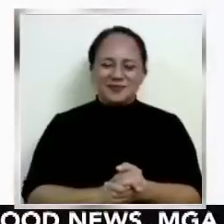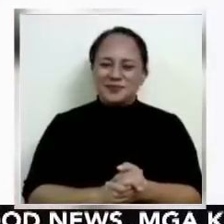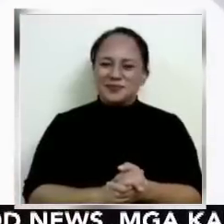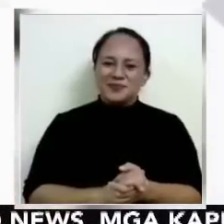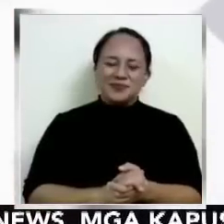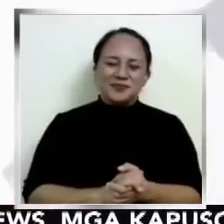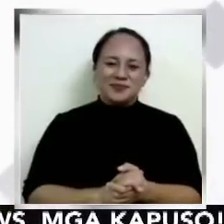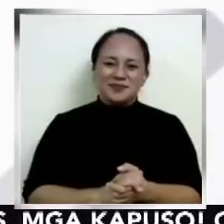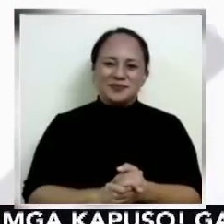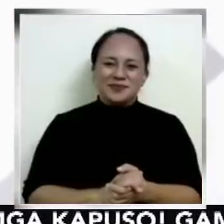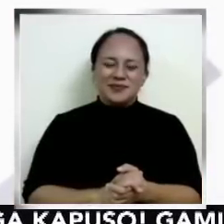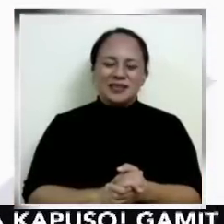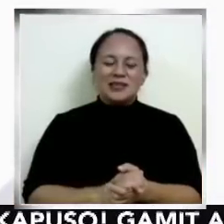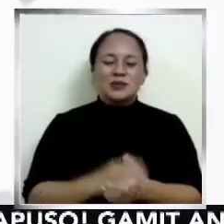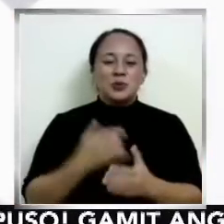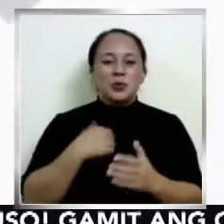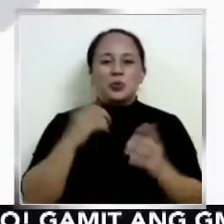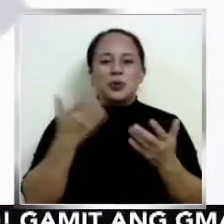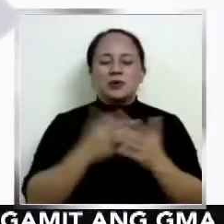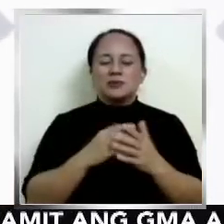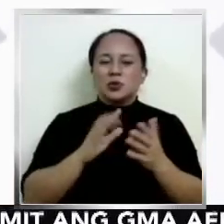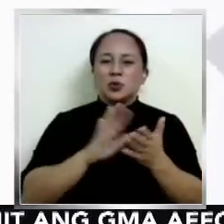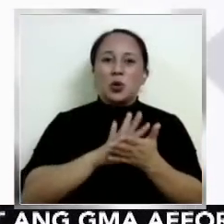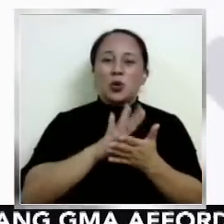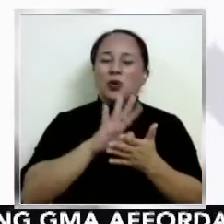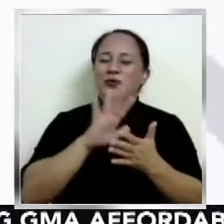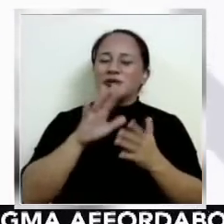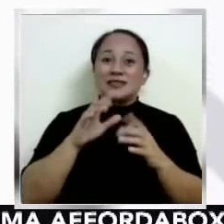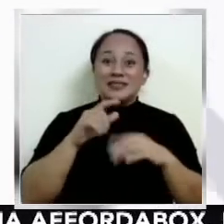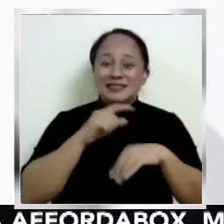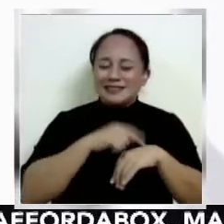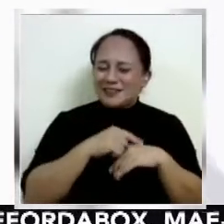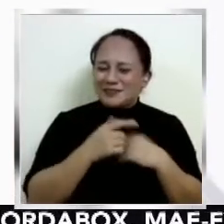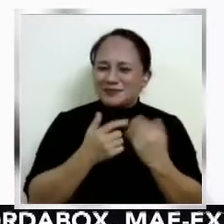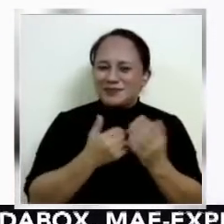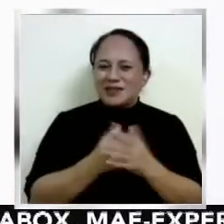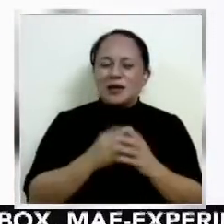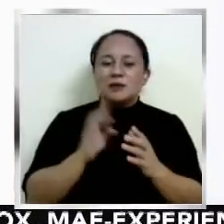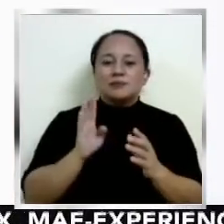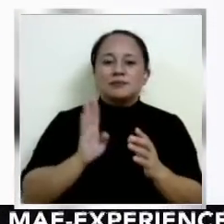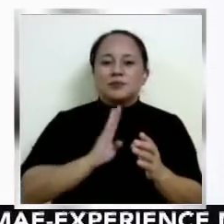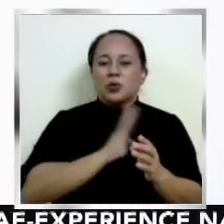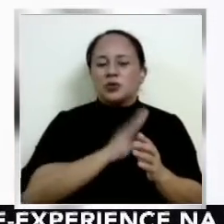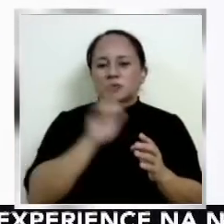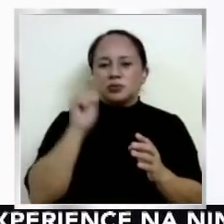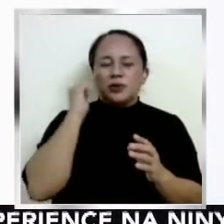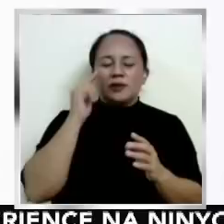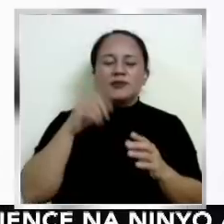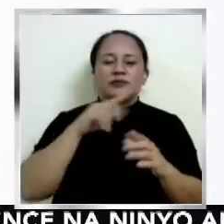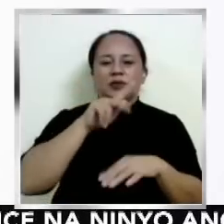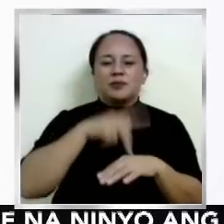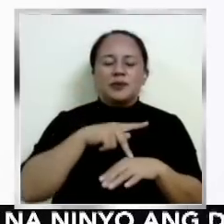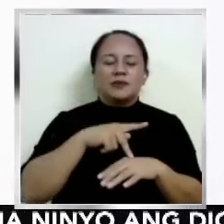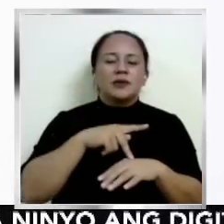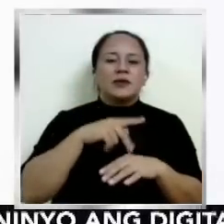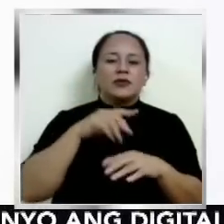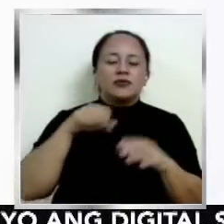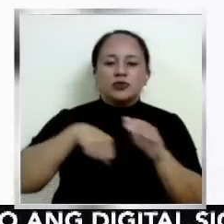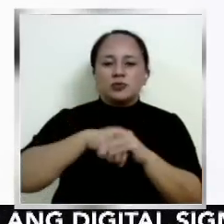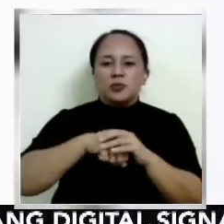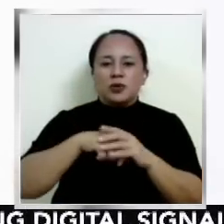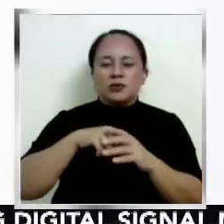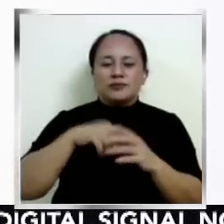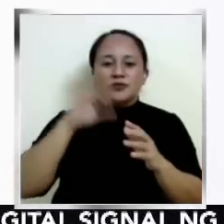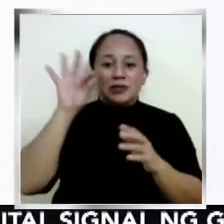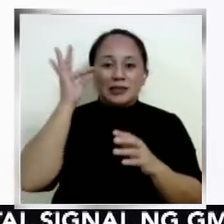At tinawag namang glorious moment para sa bansa ng Board of Governors ng Philippine Football Federation ang galing na ipinakita